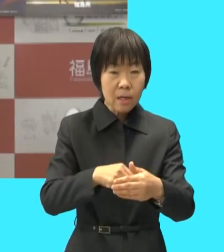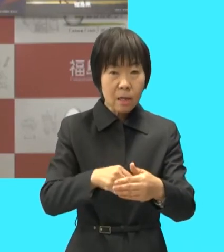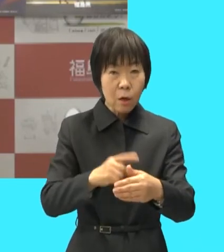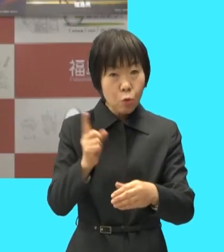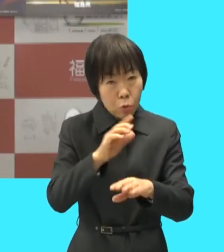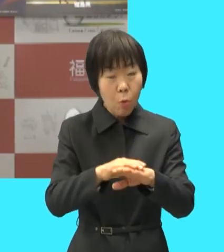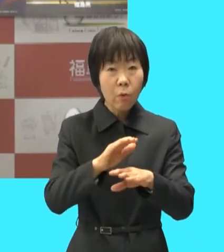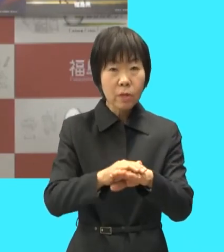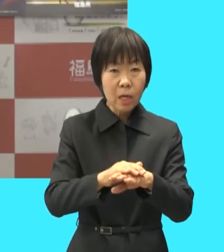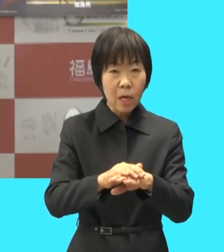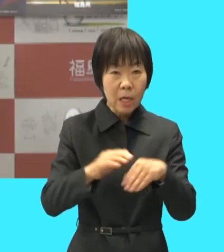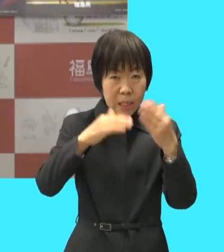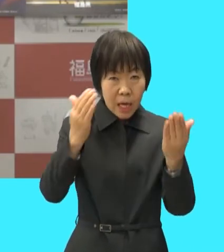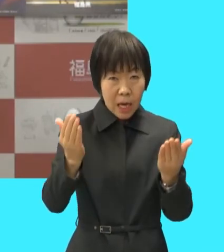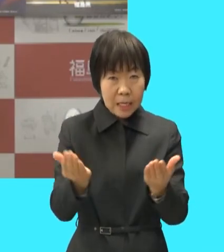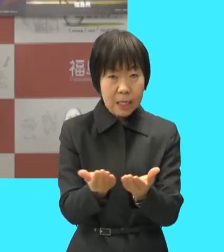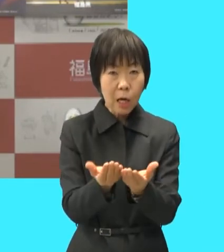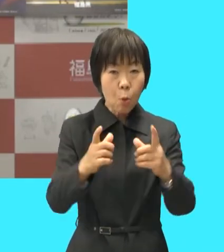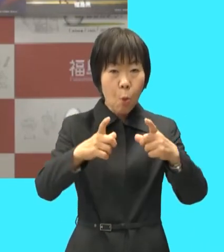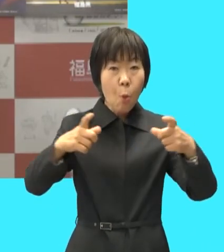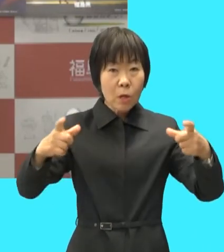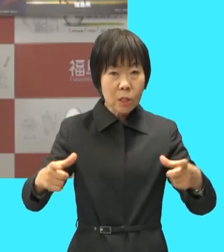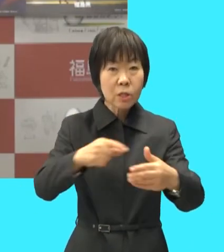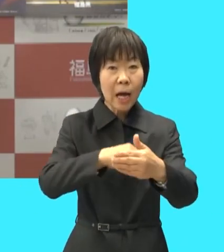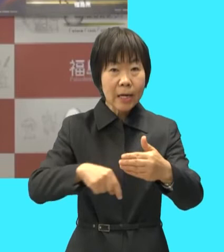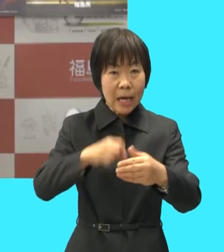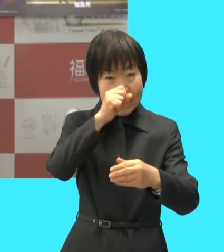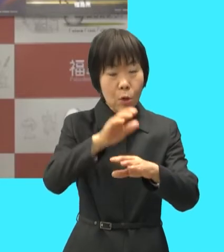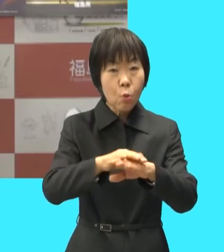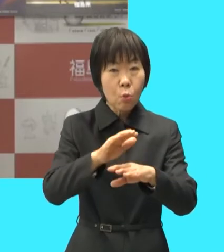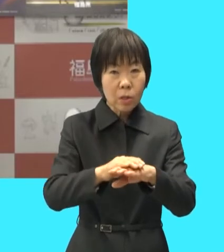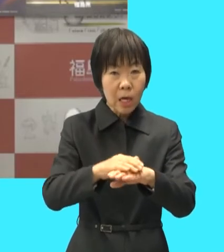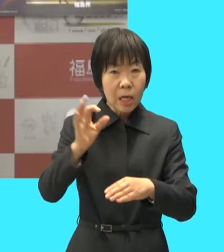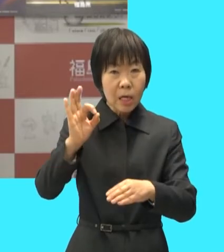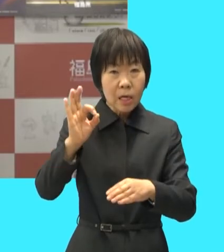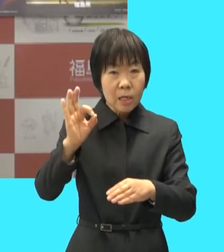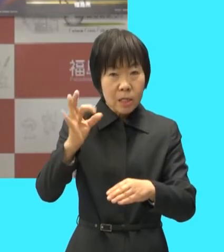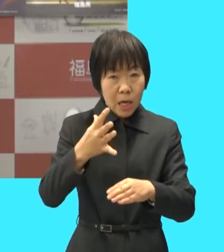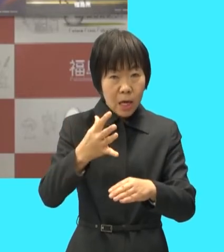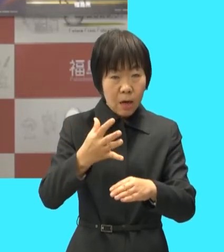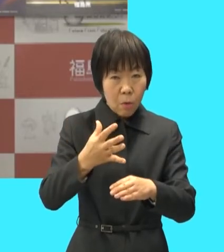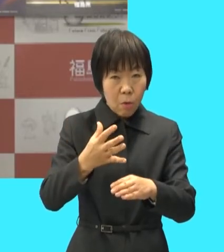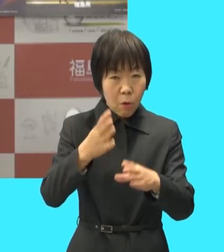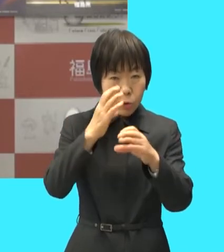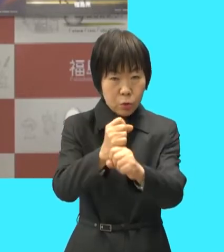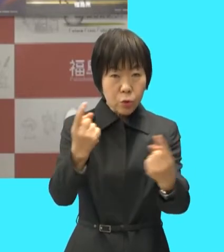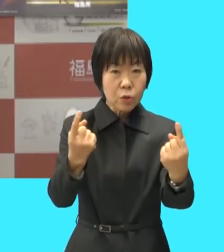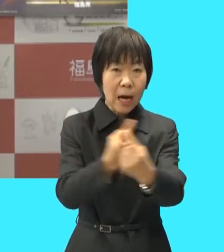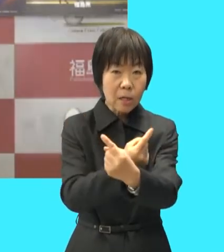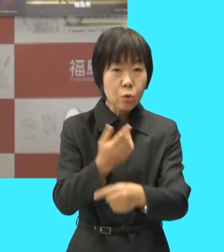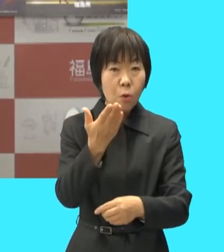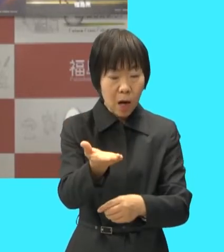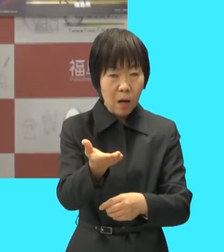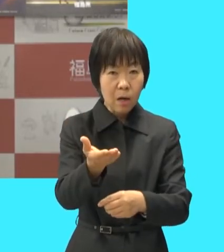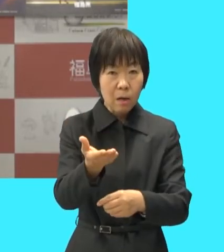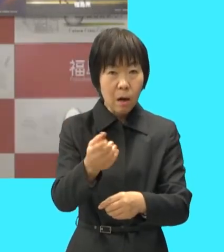どうやって全体のパイを大きくする中でいい形の税源の偏在税制をするかということが